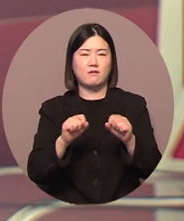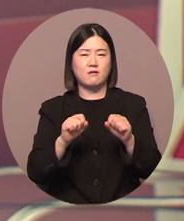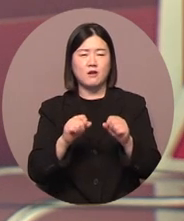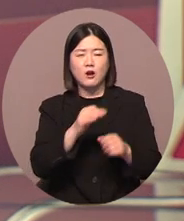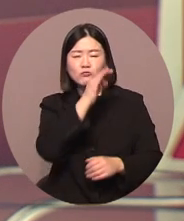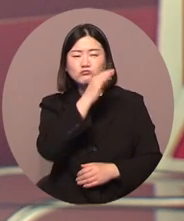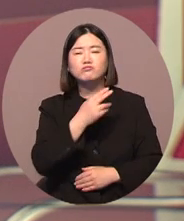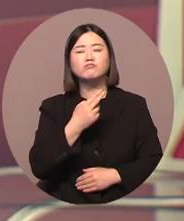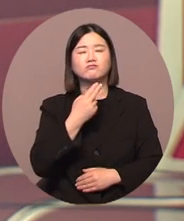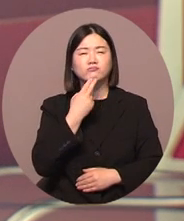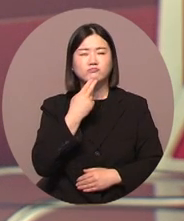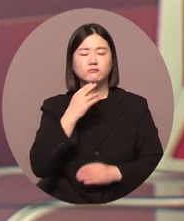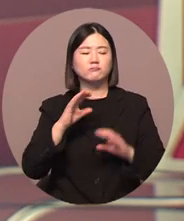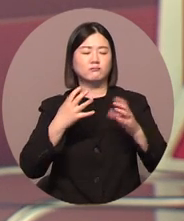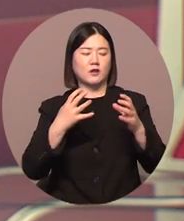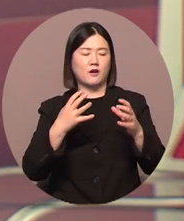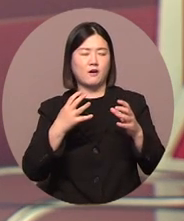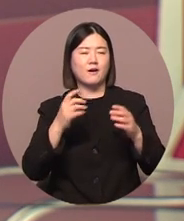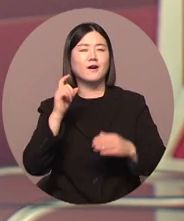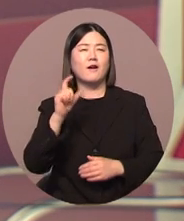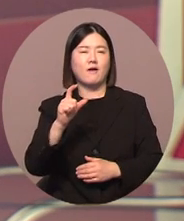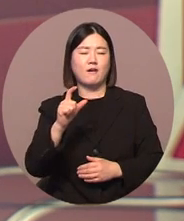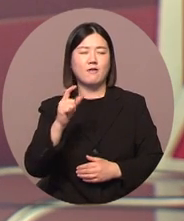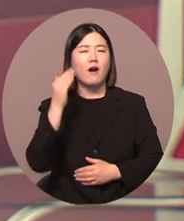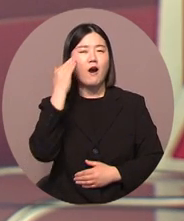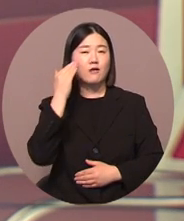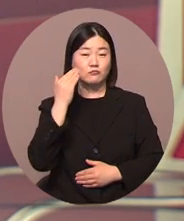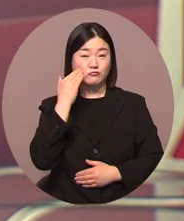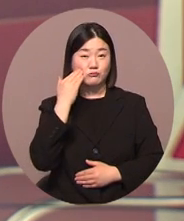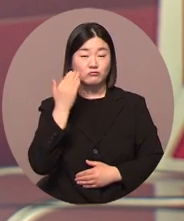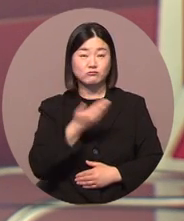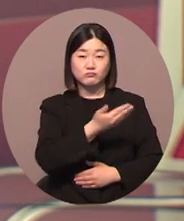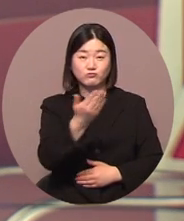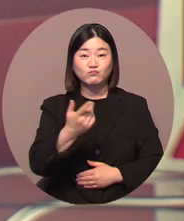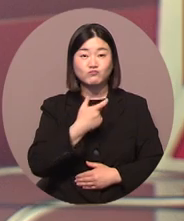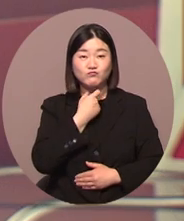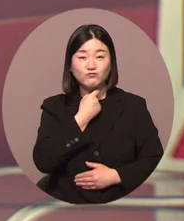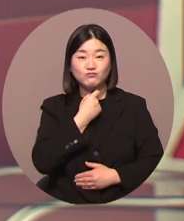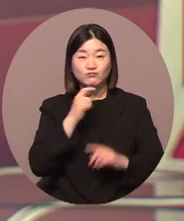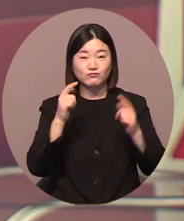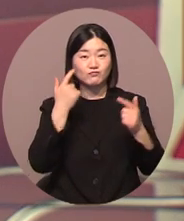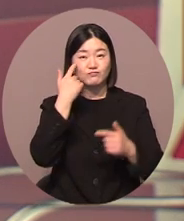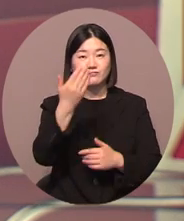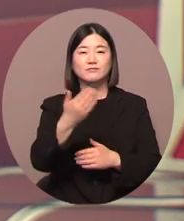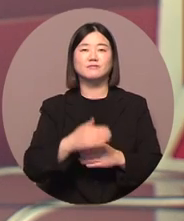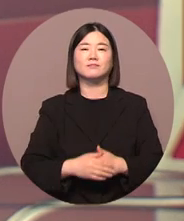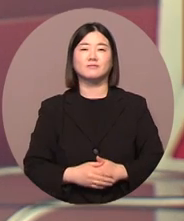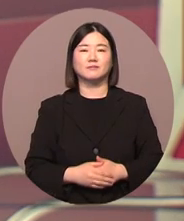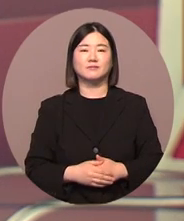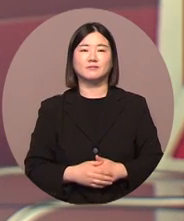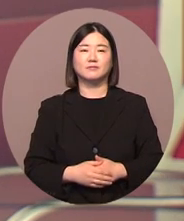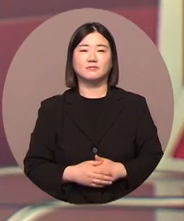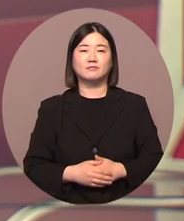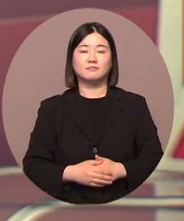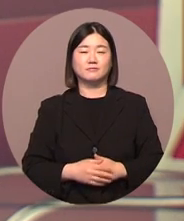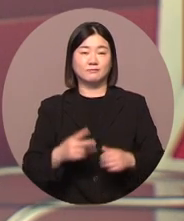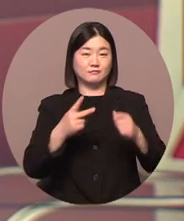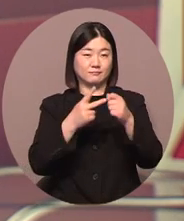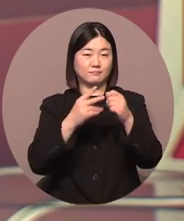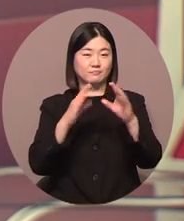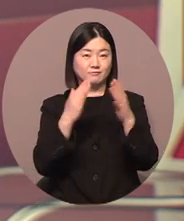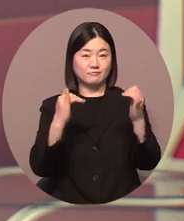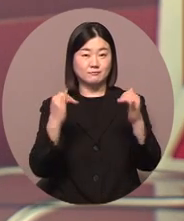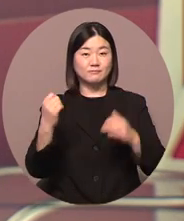부끄럽지 않는 세계 초인류 강대국 대한민국 여러분 원하지 않습니까 기호 이번